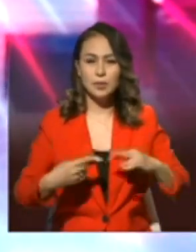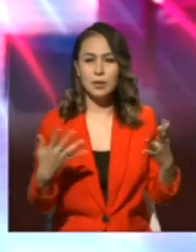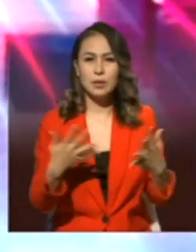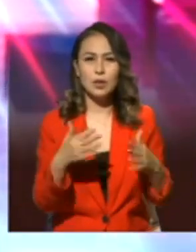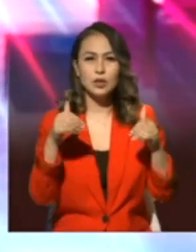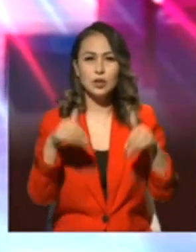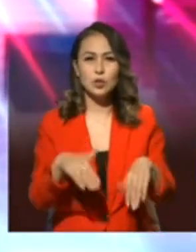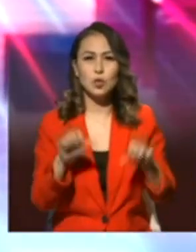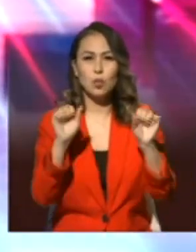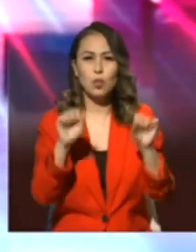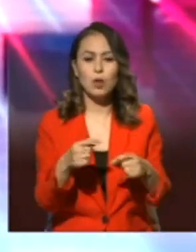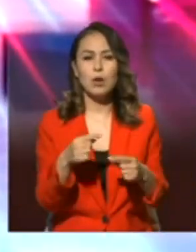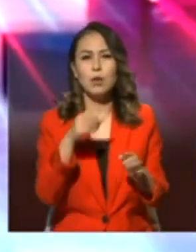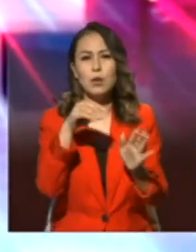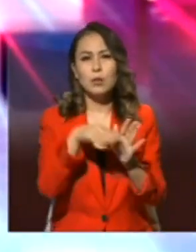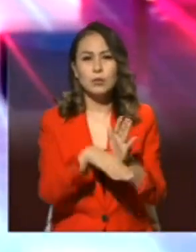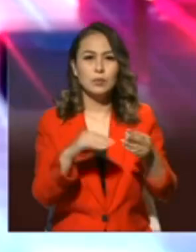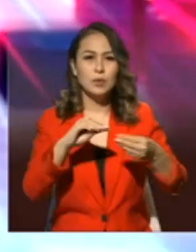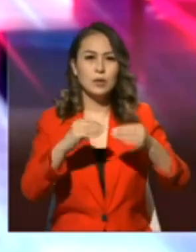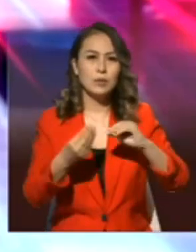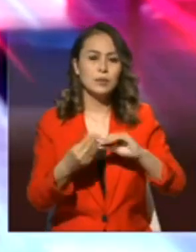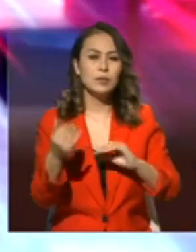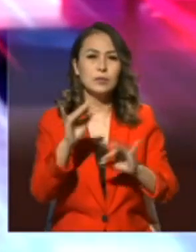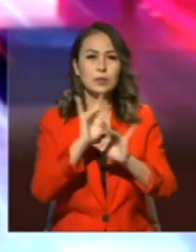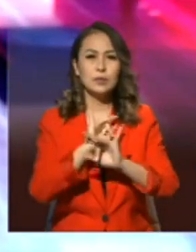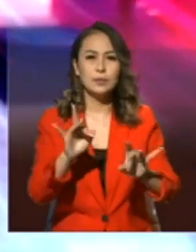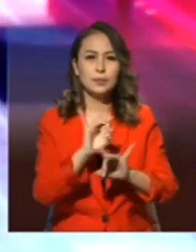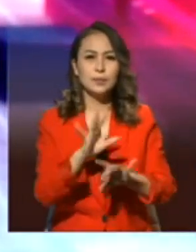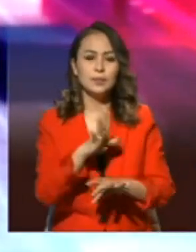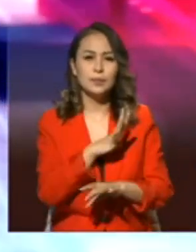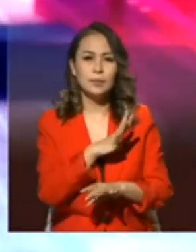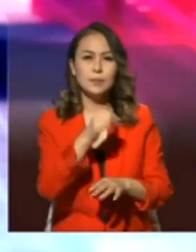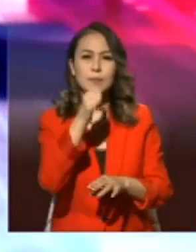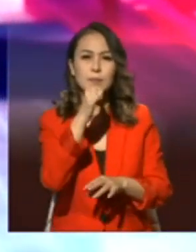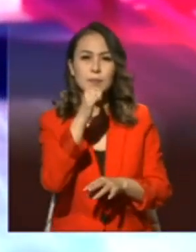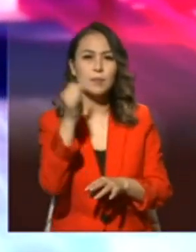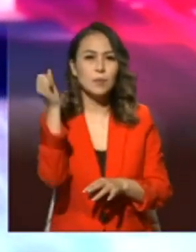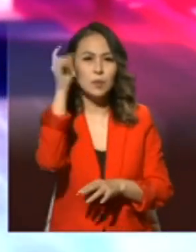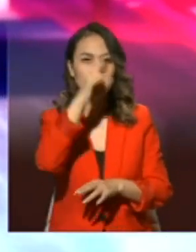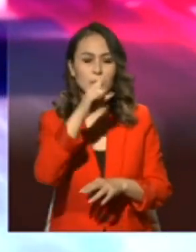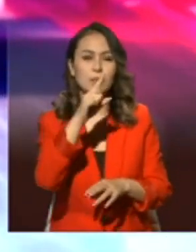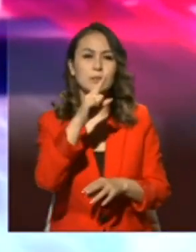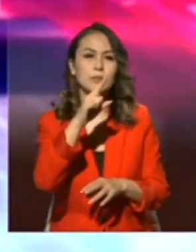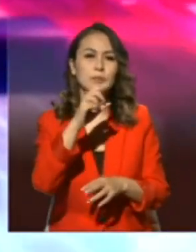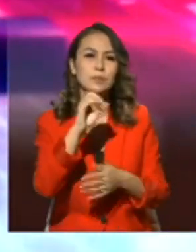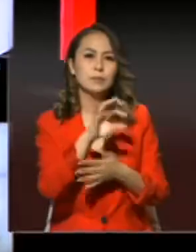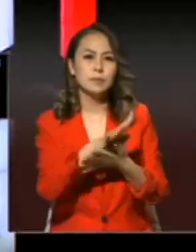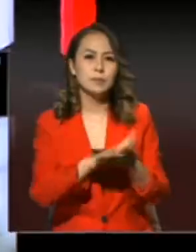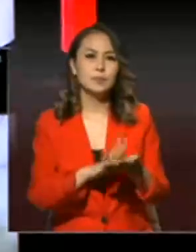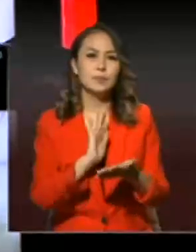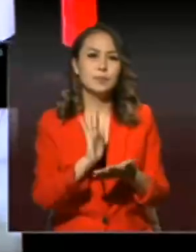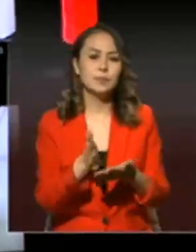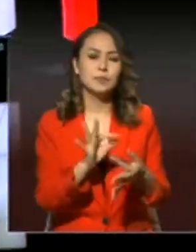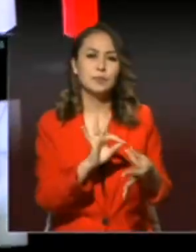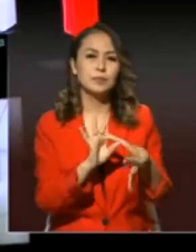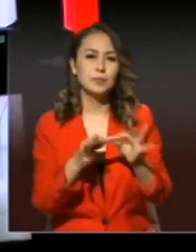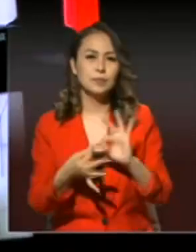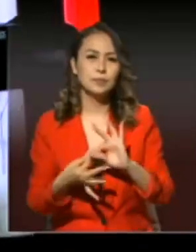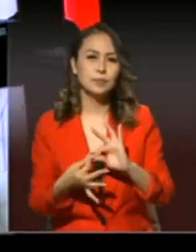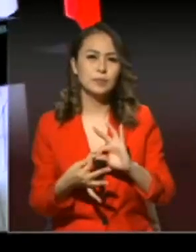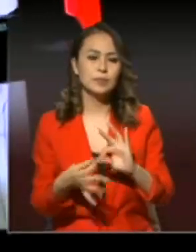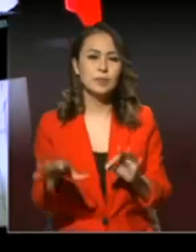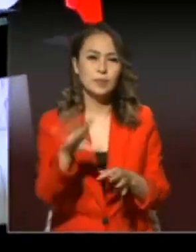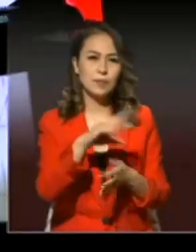болады? Әбден ушығып тұрған проблеманың бірі екен осы тақырыпты зерттеу барысында көзіміз жетіп отыр. Бүгін талқыламақпыз, қымбат көрермен. Сіздер